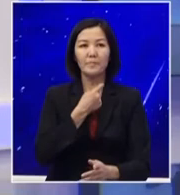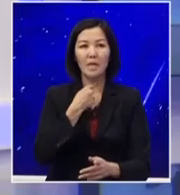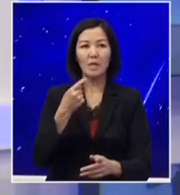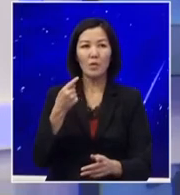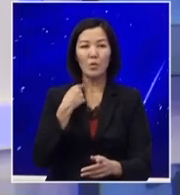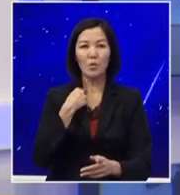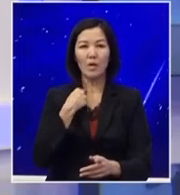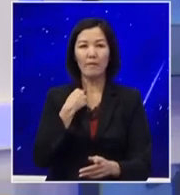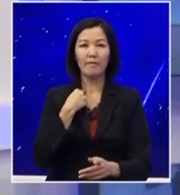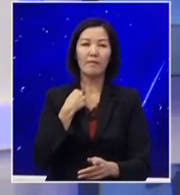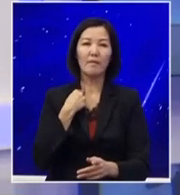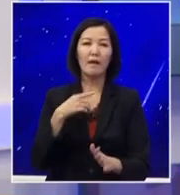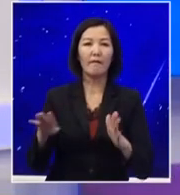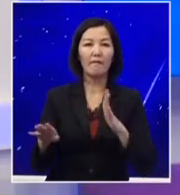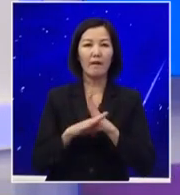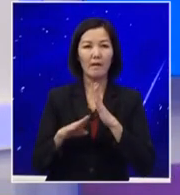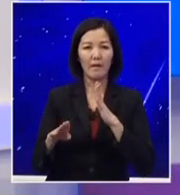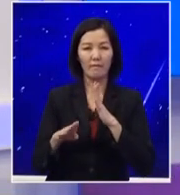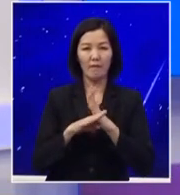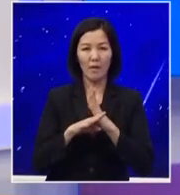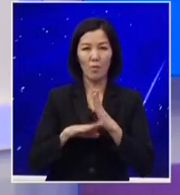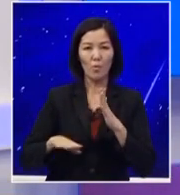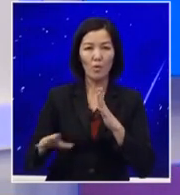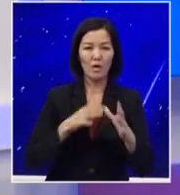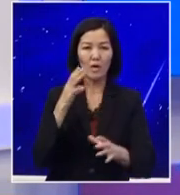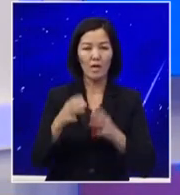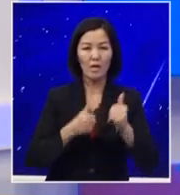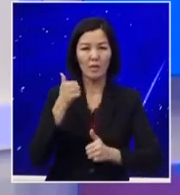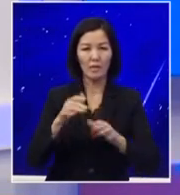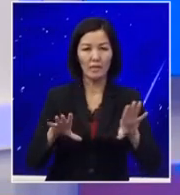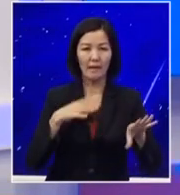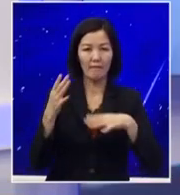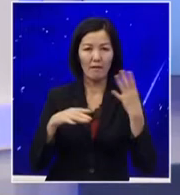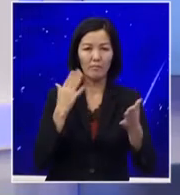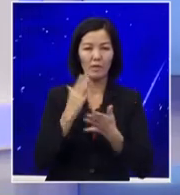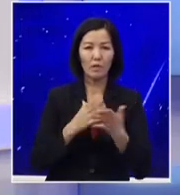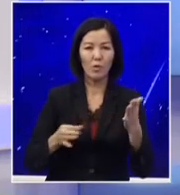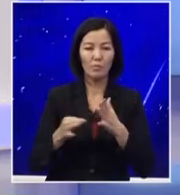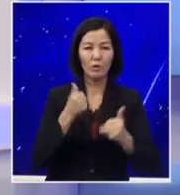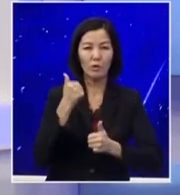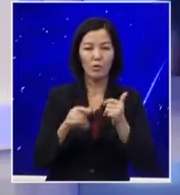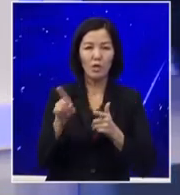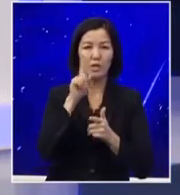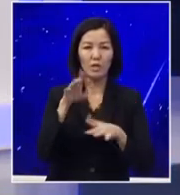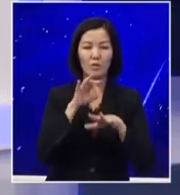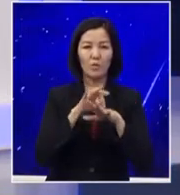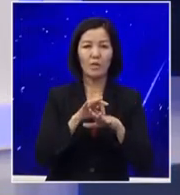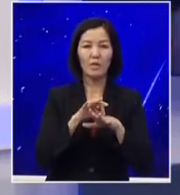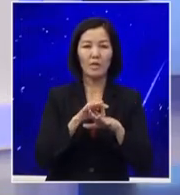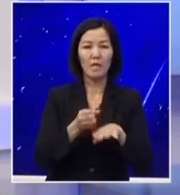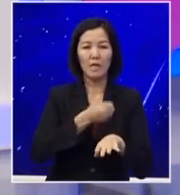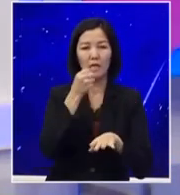Талдықорғандық шығыс жекпе-жек өнерінің шеберлері өңірлік және халықаралық жарыстарға дайындалып жатыр. Облыстық турнир жасөспірімдер арасында